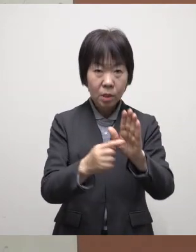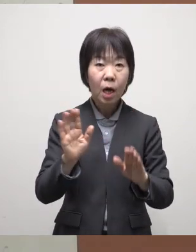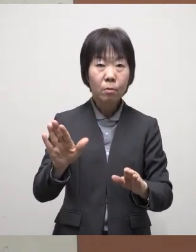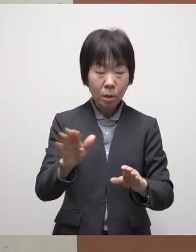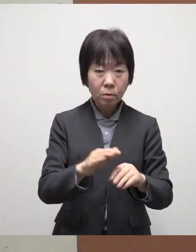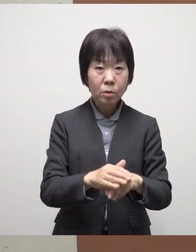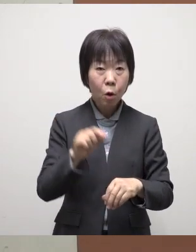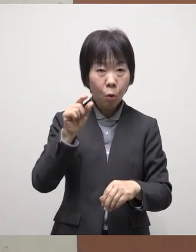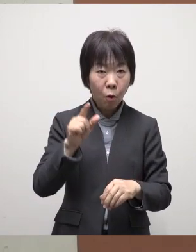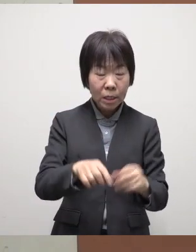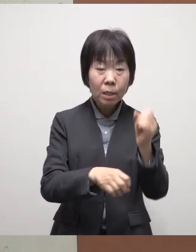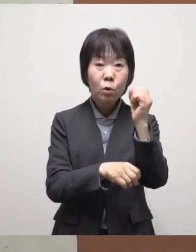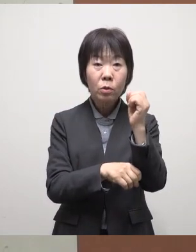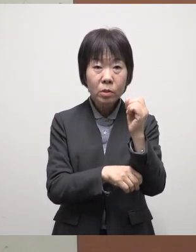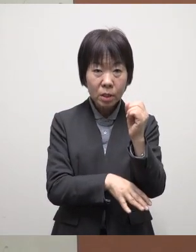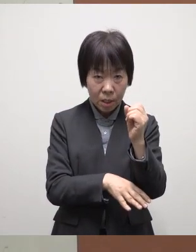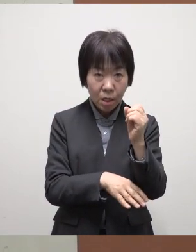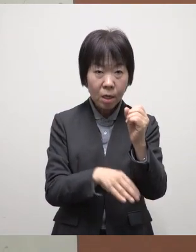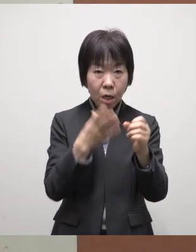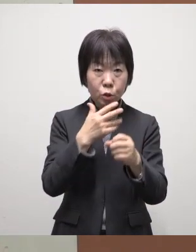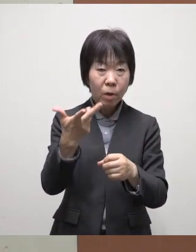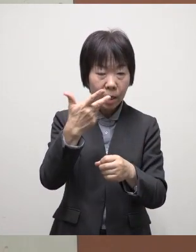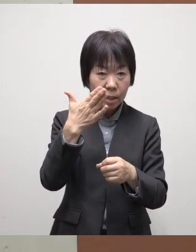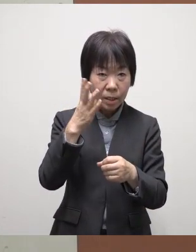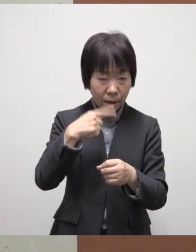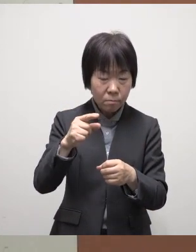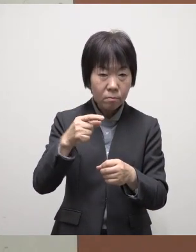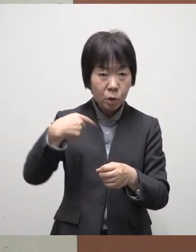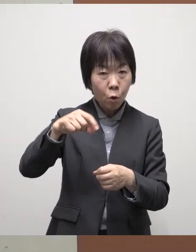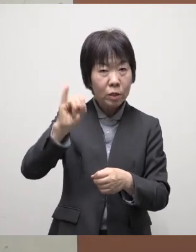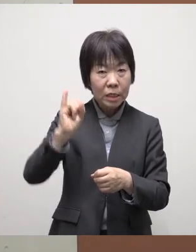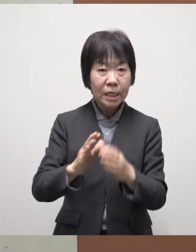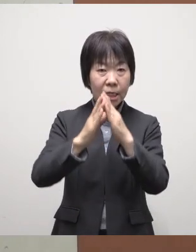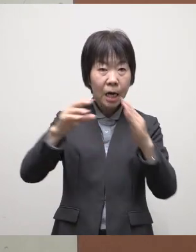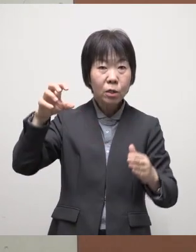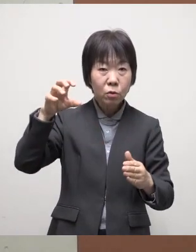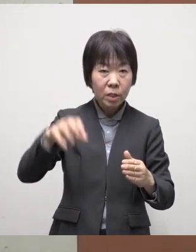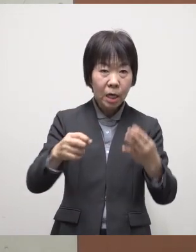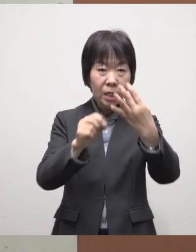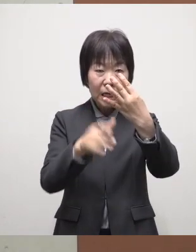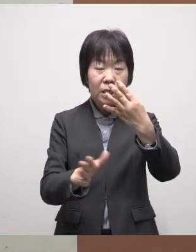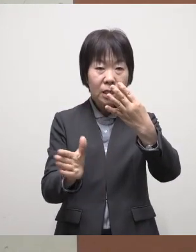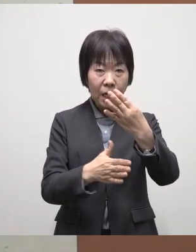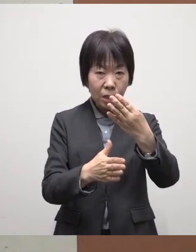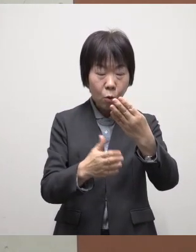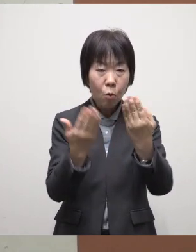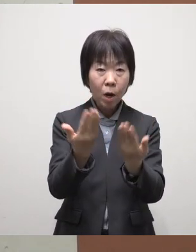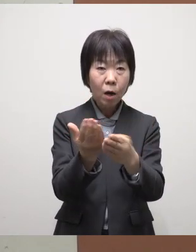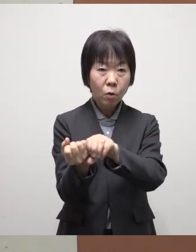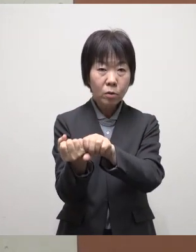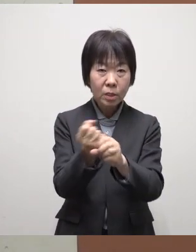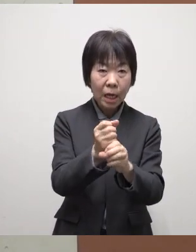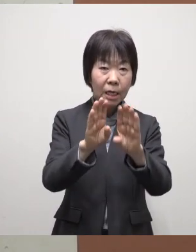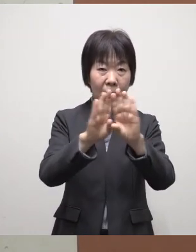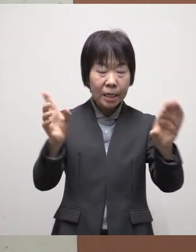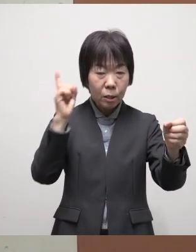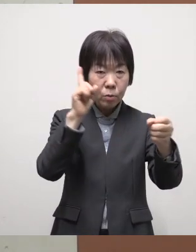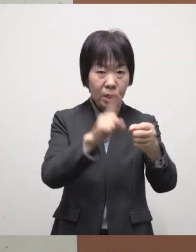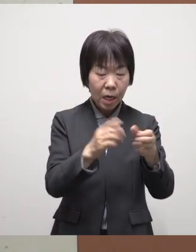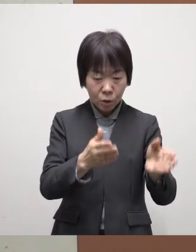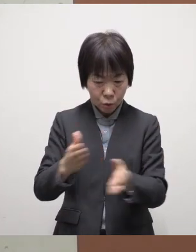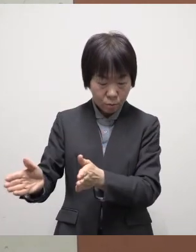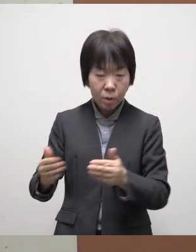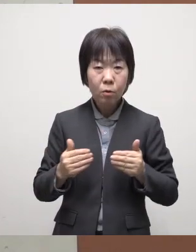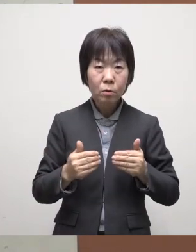ますそれに則って福島県教育委員会として4月からの学校再開に向け今準備を